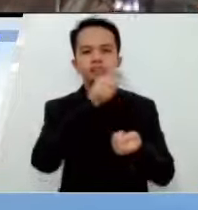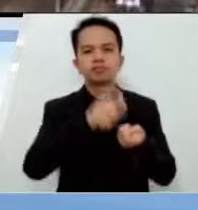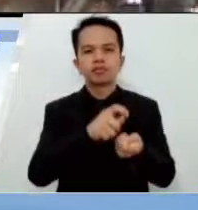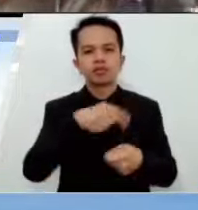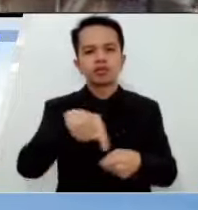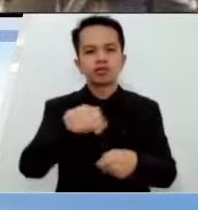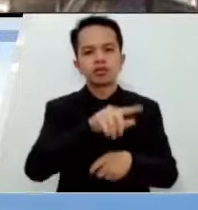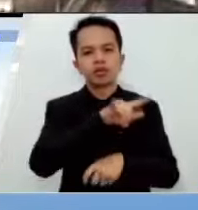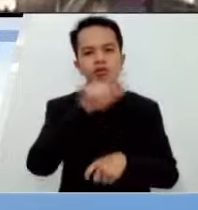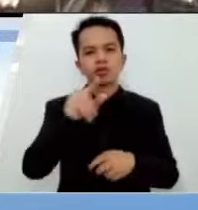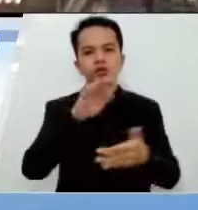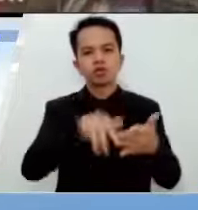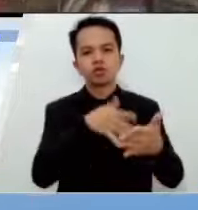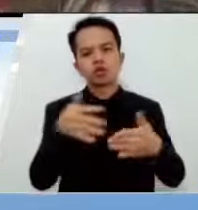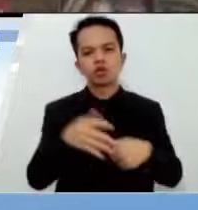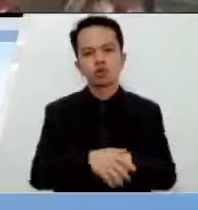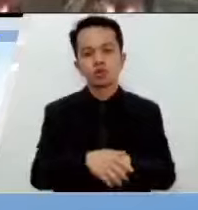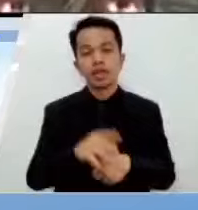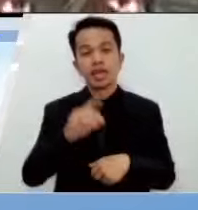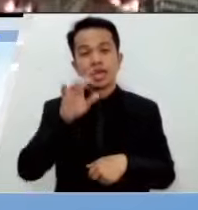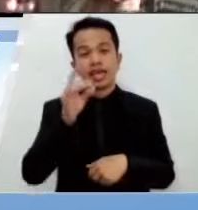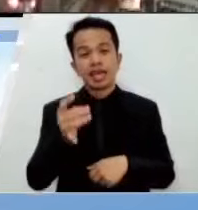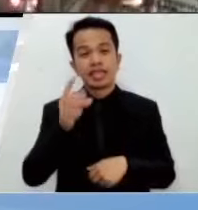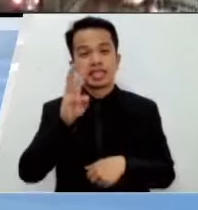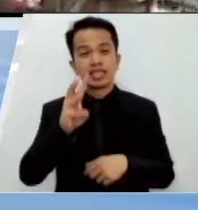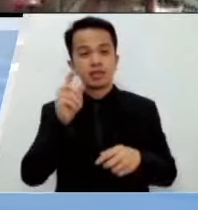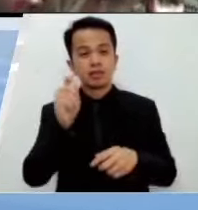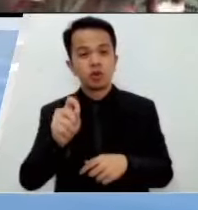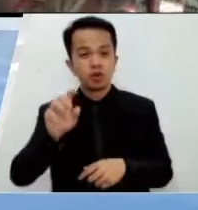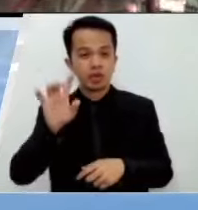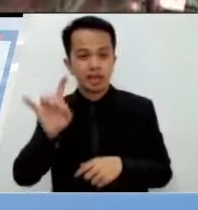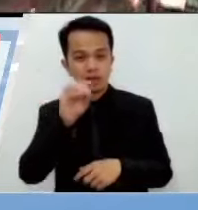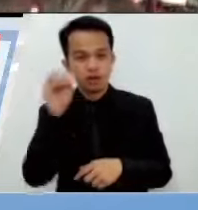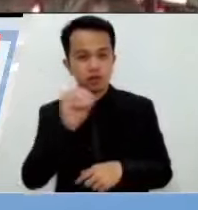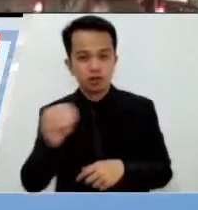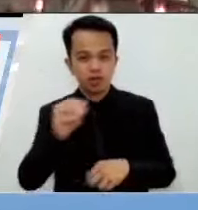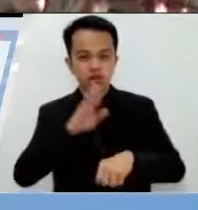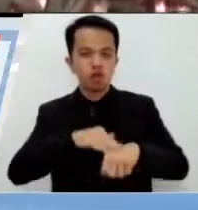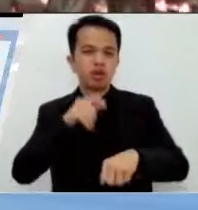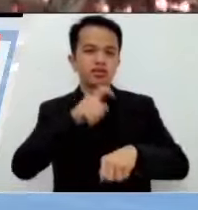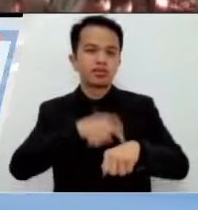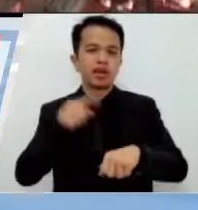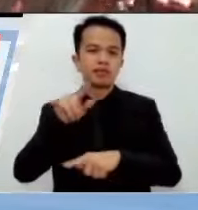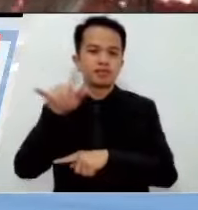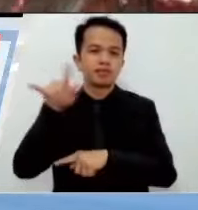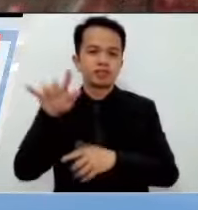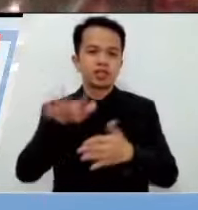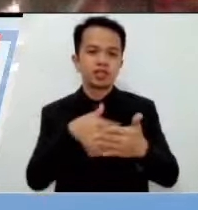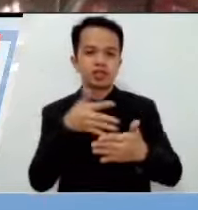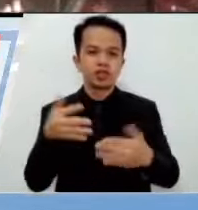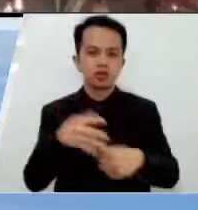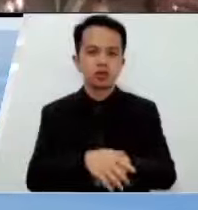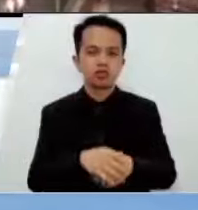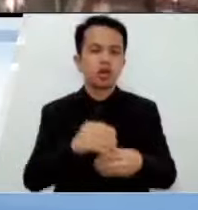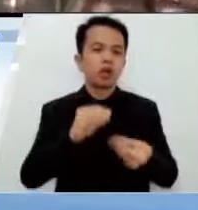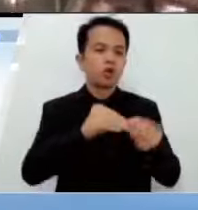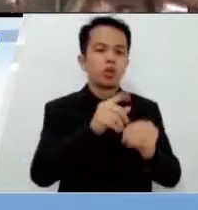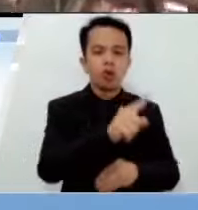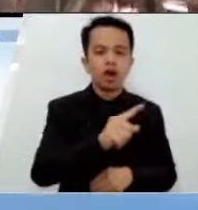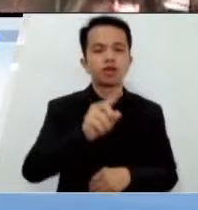siya. 86.8%, no? Ang on-time performance ng mga airlines, no? Terminals 1, 2, 3, and